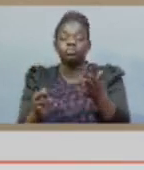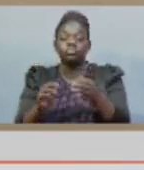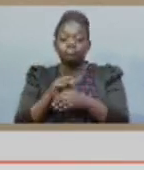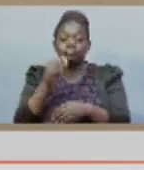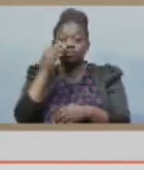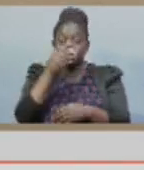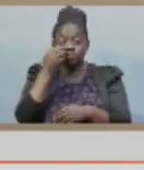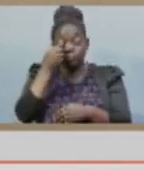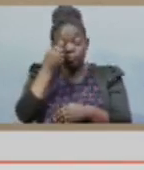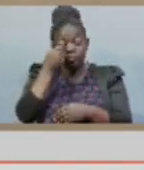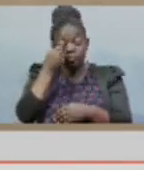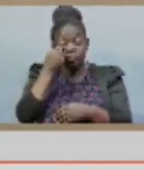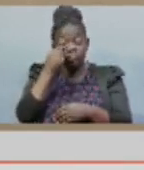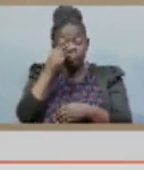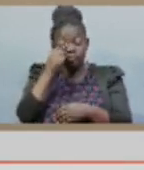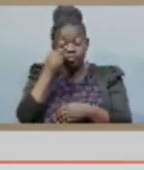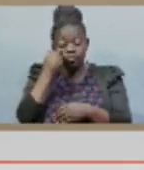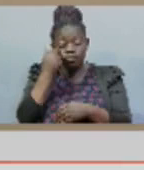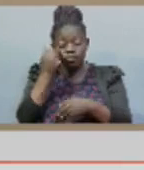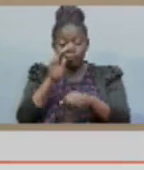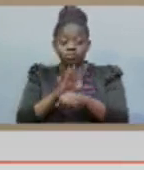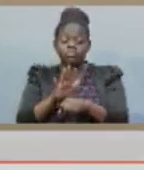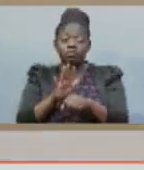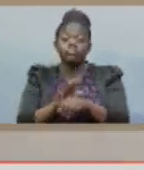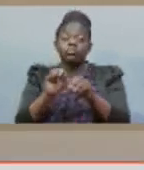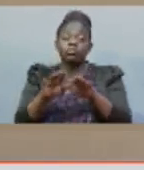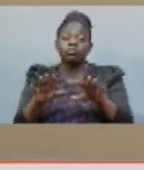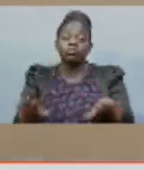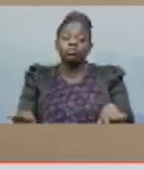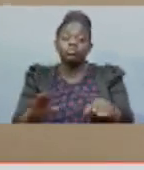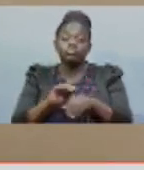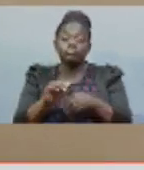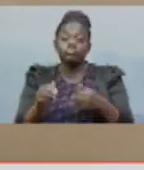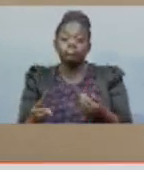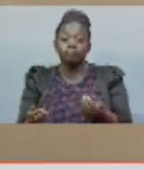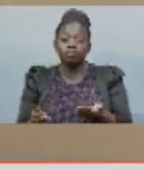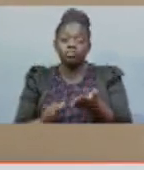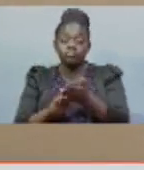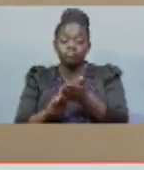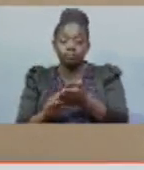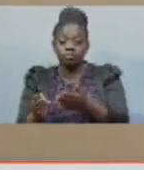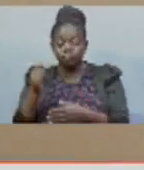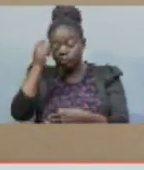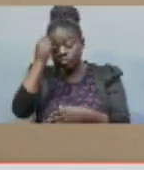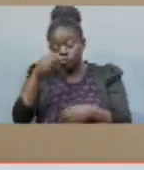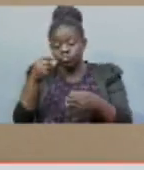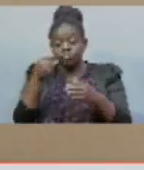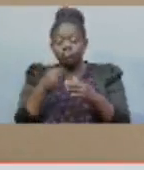butto asinga obungi ku katale ne okukola sabbuuni gavumenti yateekawo omusolo